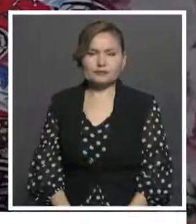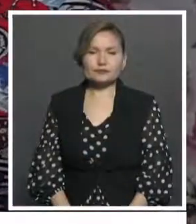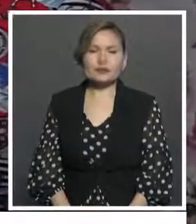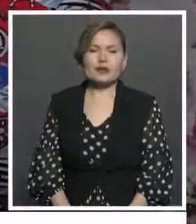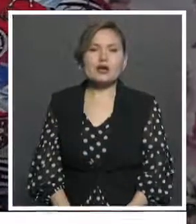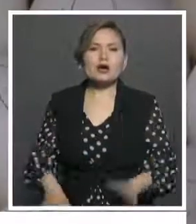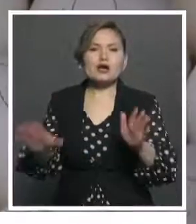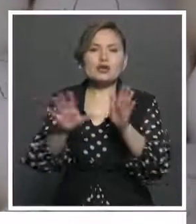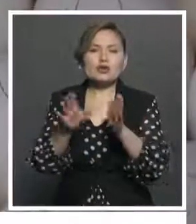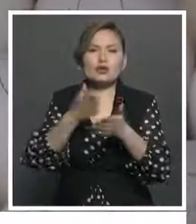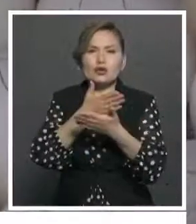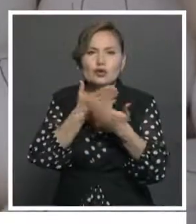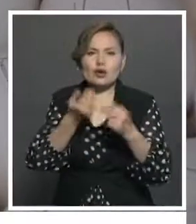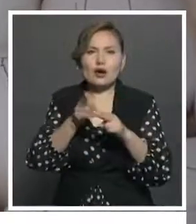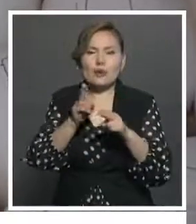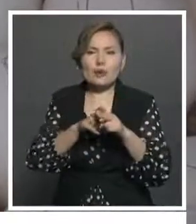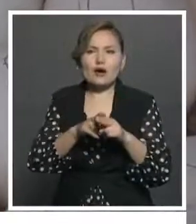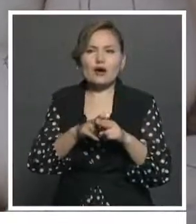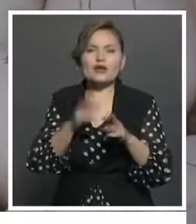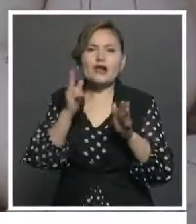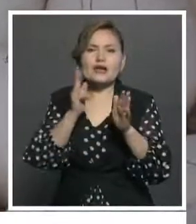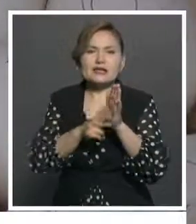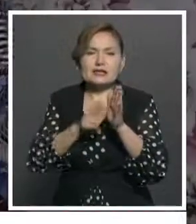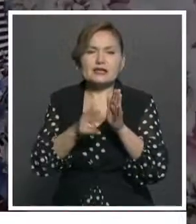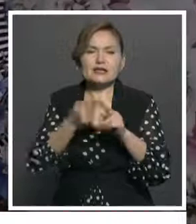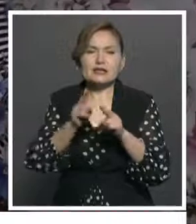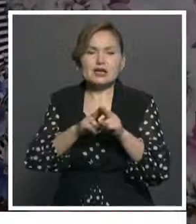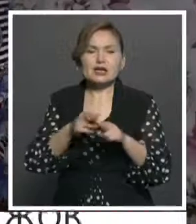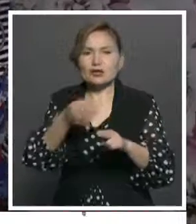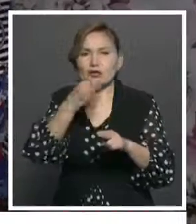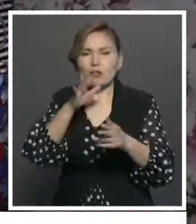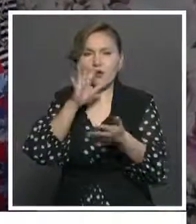Жарық болмағандықтан инкубатор суып қалды. 80 жұмыртқа тоңазытқыштағы ет